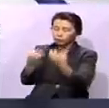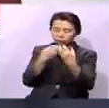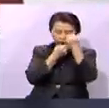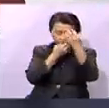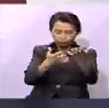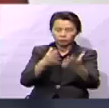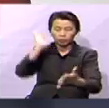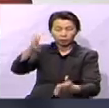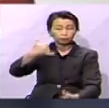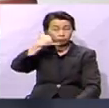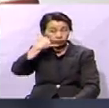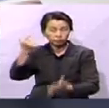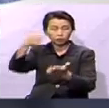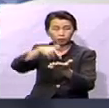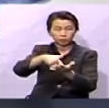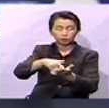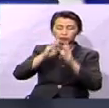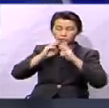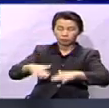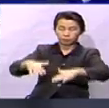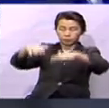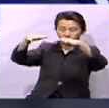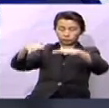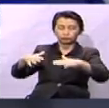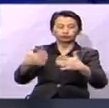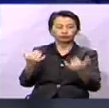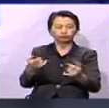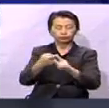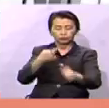InsyaAllah kita akan berhubung dari semasa ke semasa untuk perkembangan banjir. Wartawan kami Syahliza dari Kelantan.